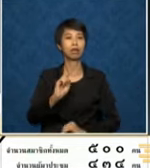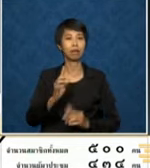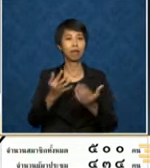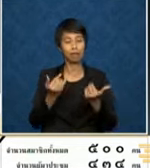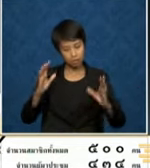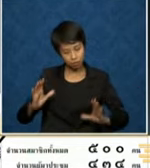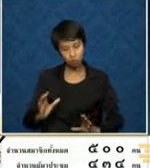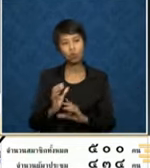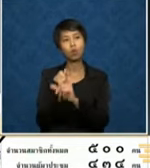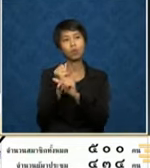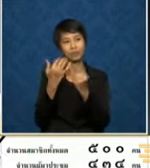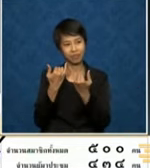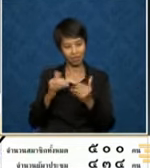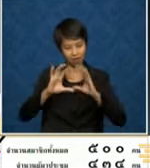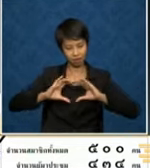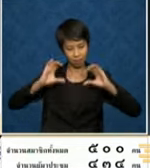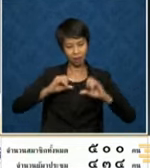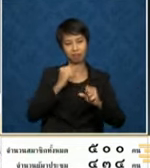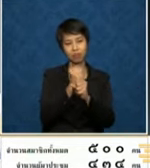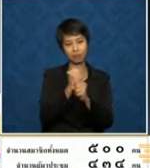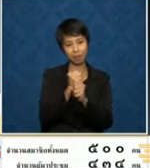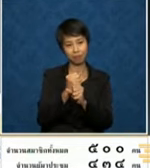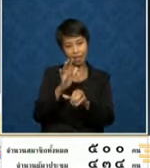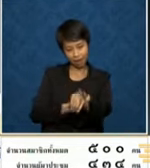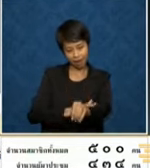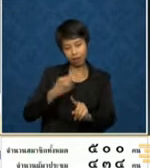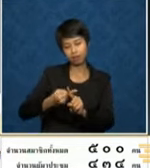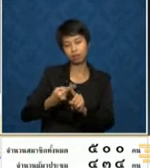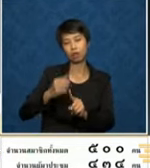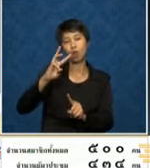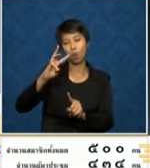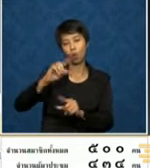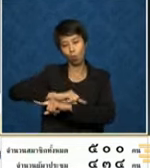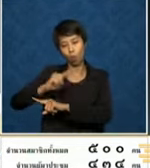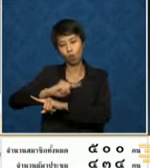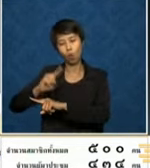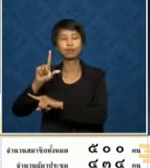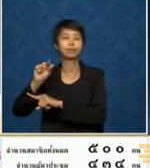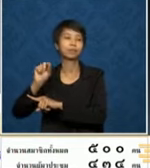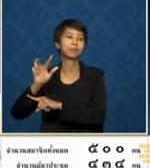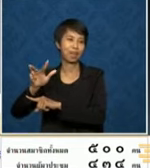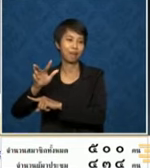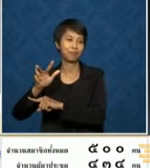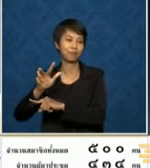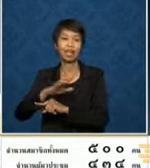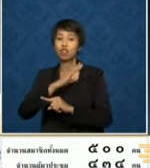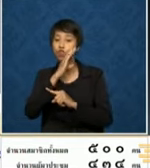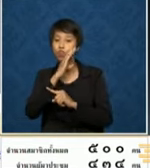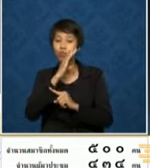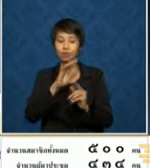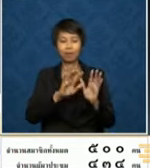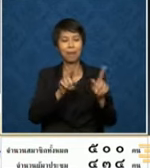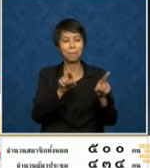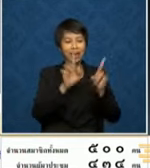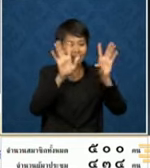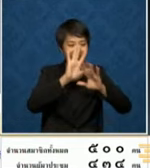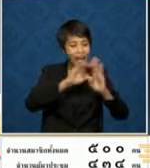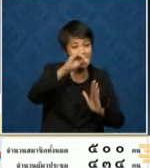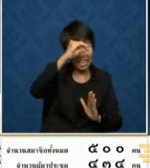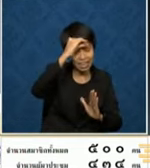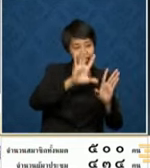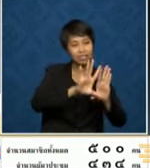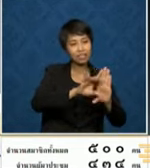ภาพรวมการทำงานของรัฐบาล6เดือน23วันที่ผ่านมาครับถ้าเทียบกับการเรียนหนังสือในเทอมที่1รั